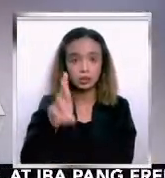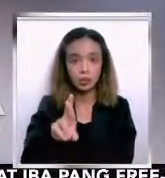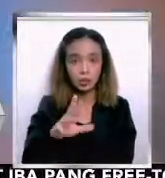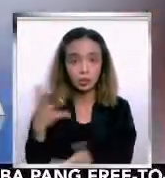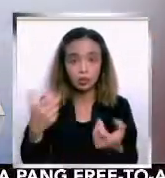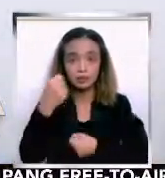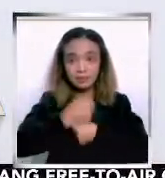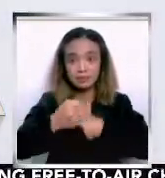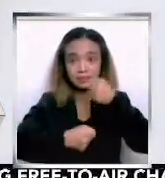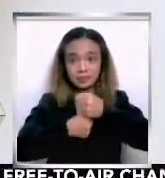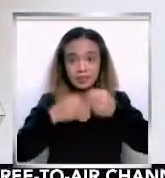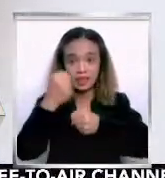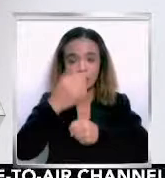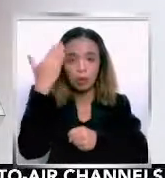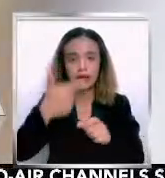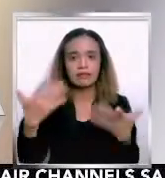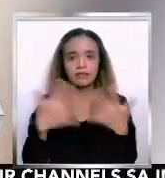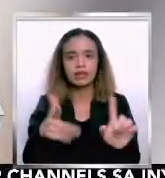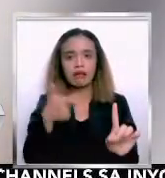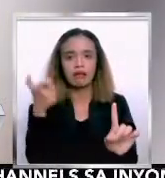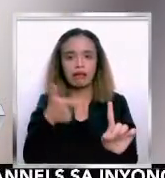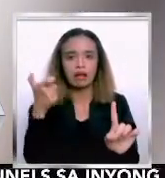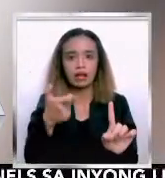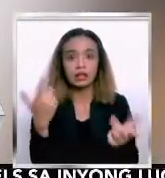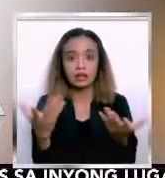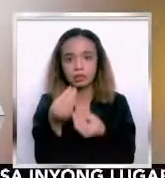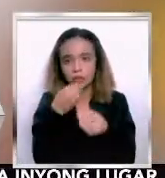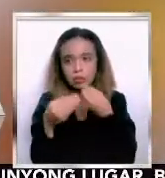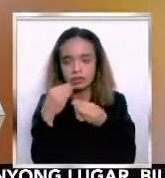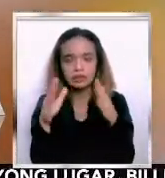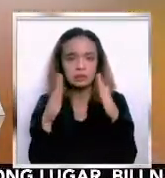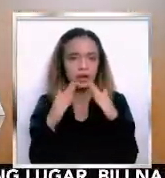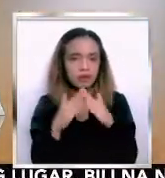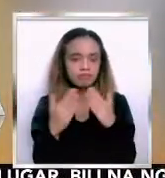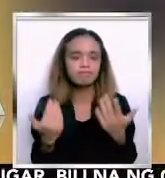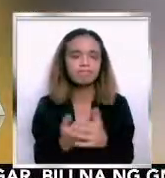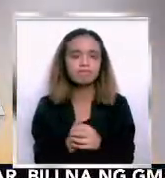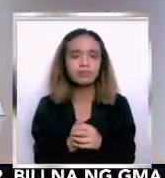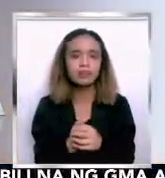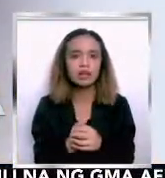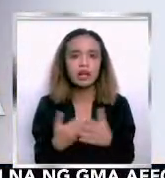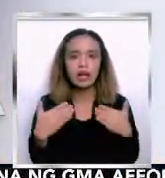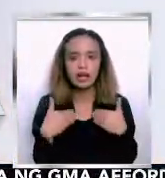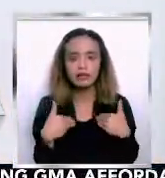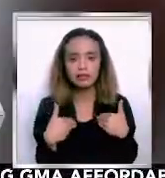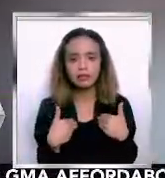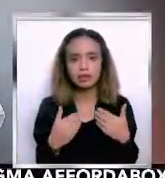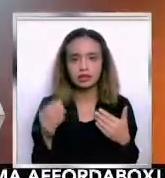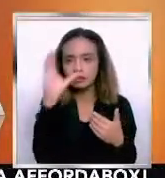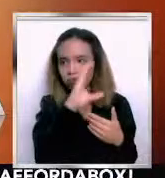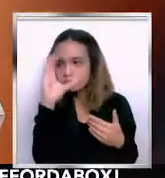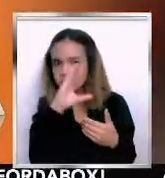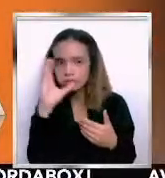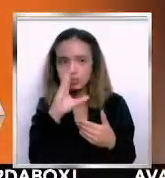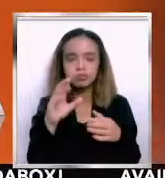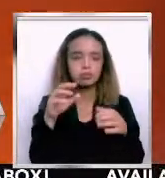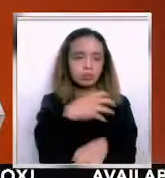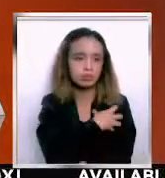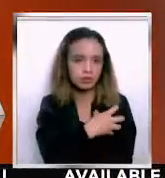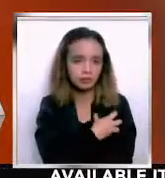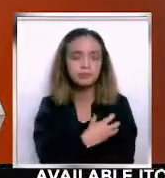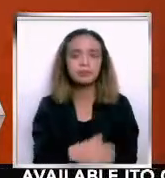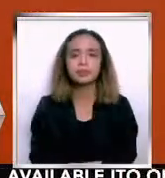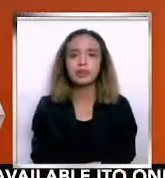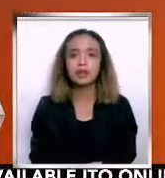matapos pagbabarilin habang kumakain sa kanyang bahay. Nagpatupad na ng manhunt operation ang pulisya. Ayon sa nakababata